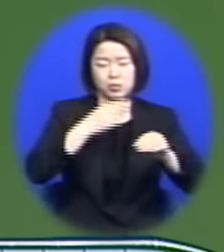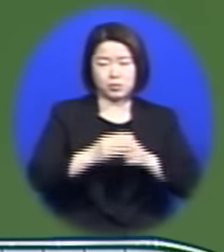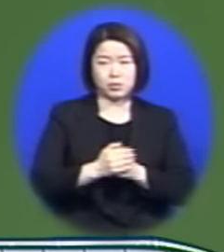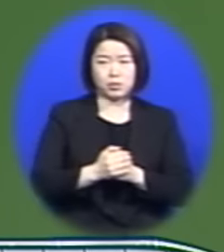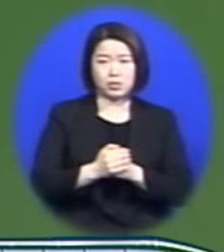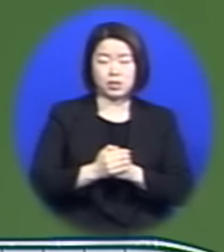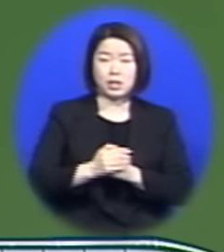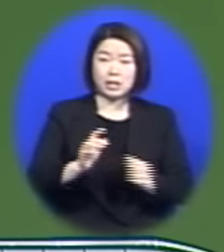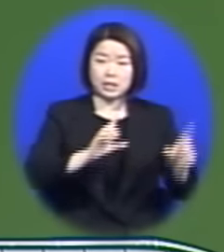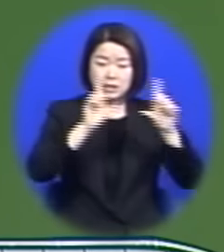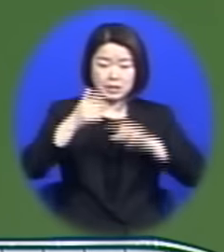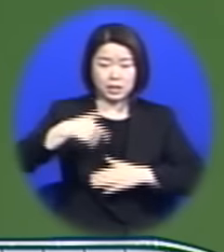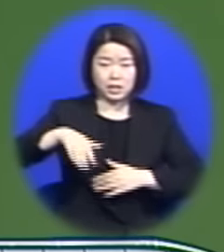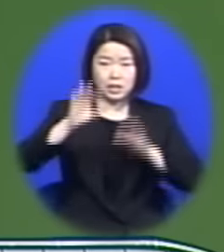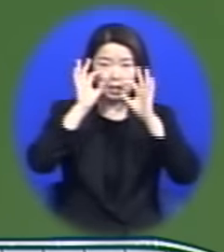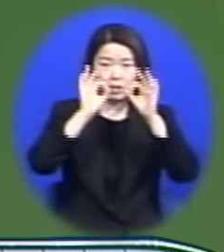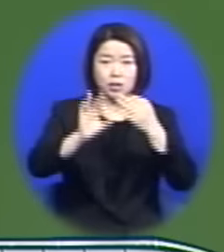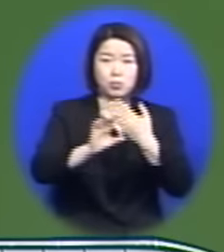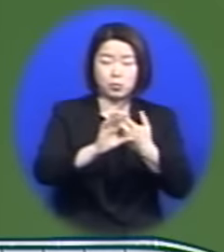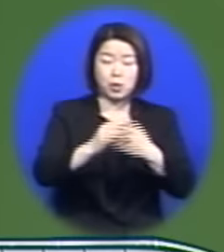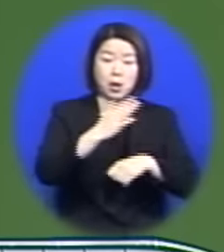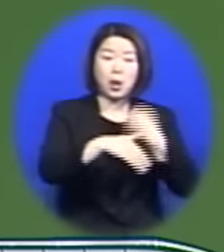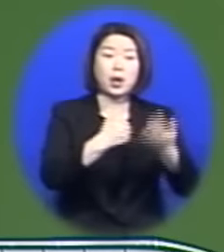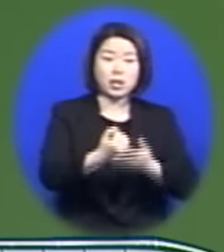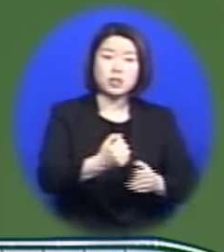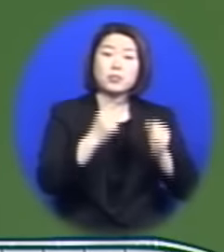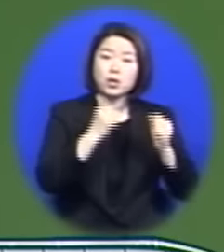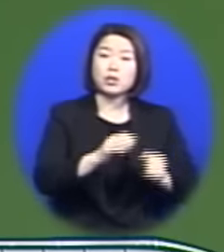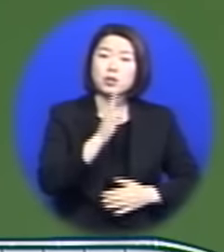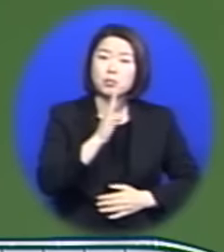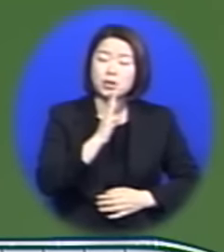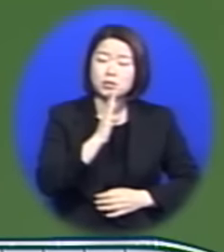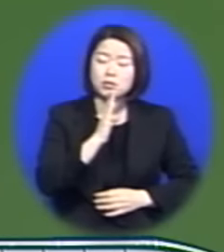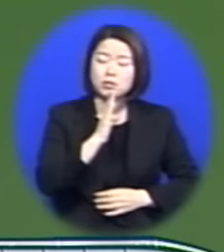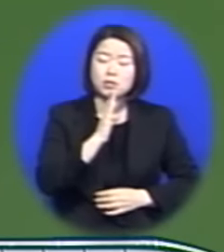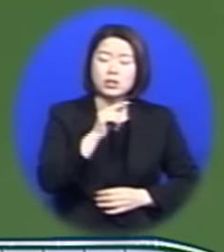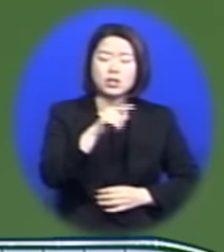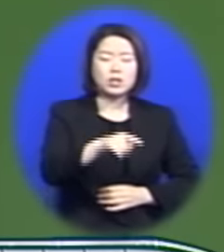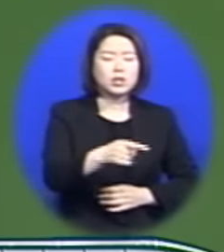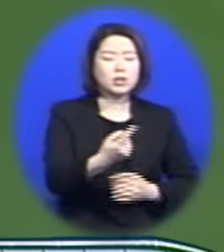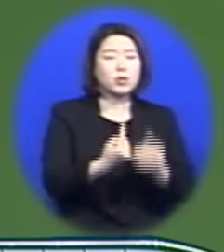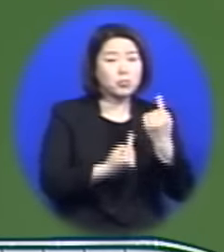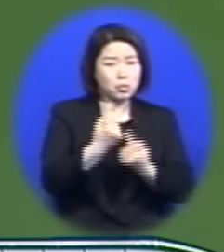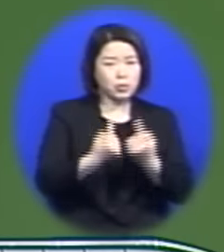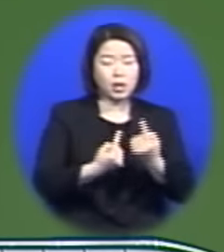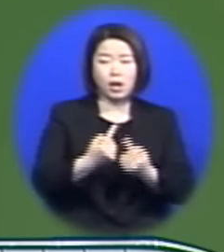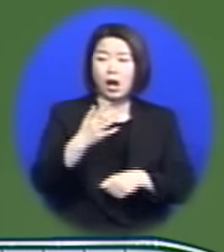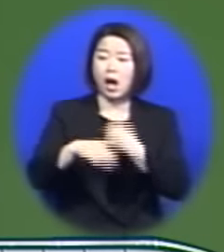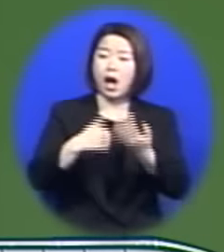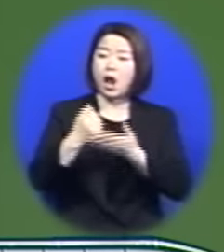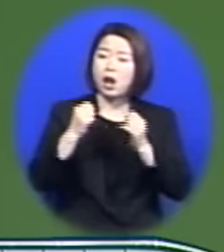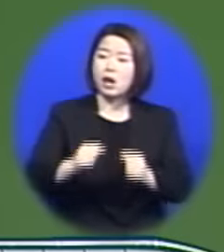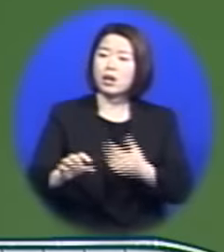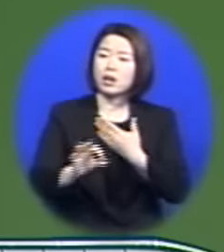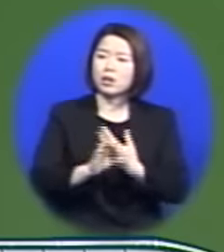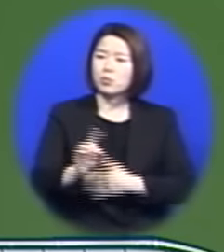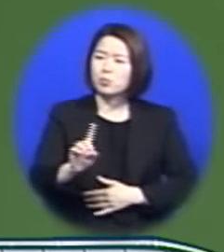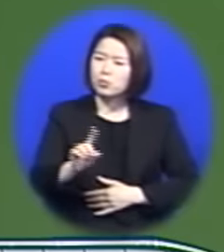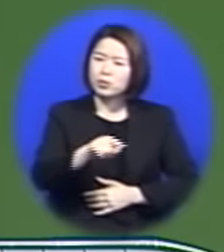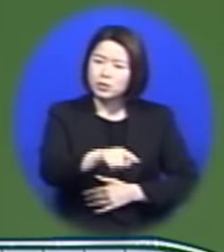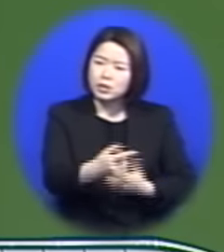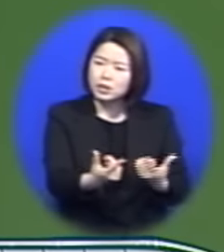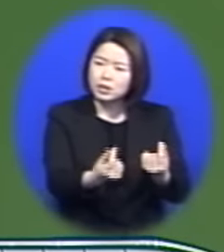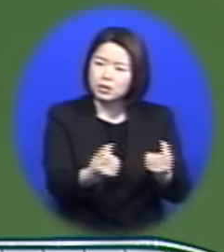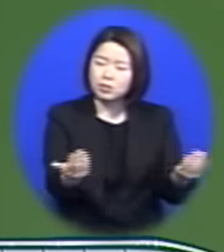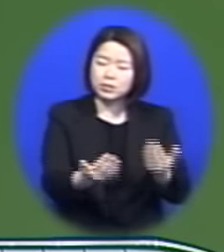하나님 계신 거 맞아 하나님이 계시다면 어떻게 이런 일이 있을 수 있어 이런 일을 우리가 수없이